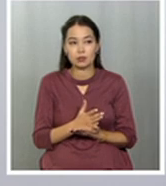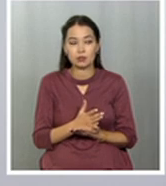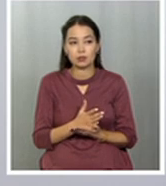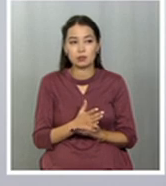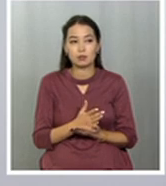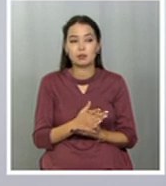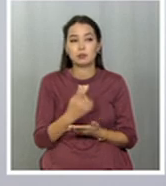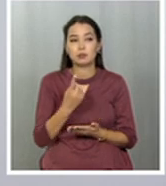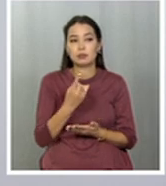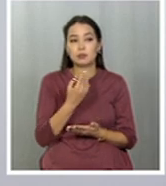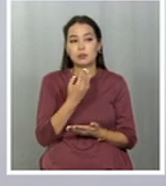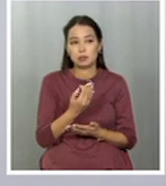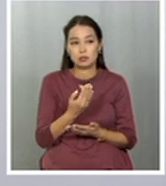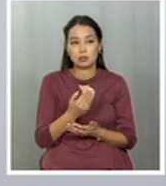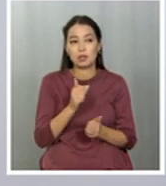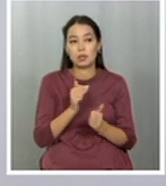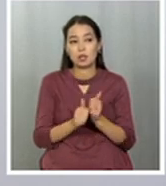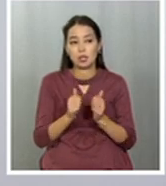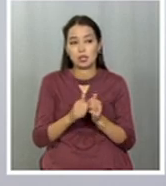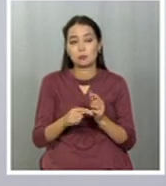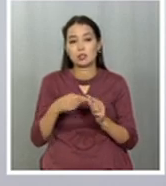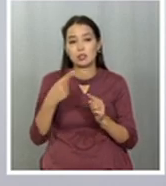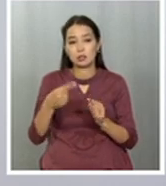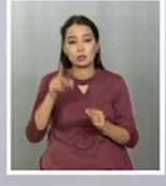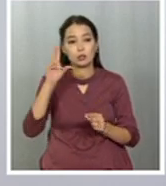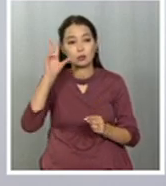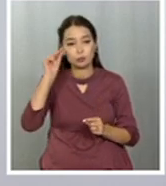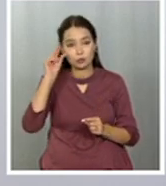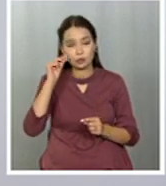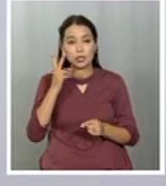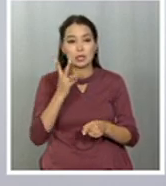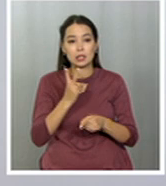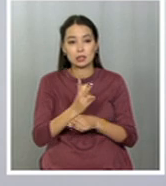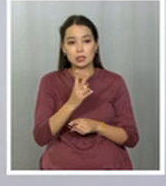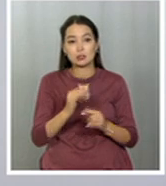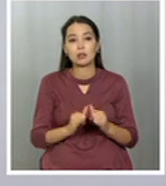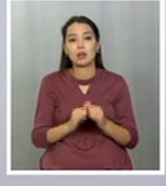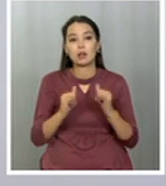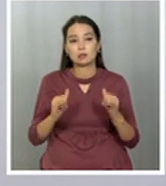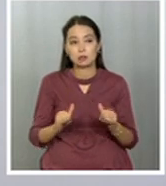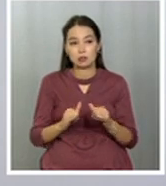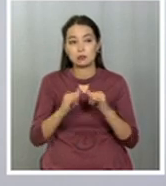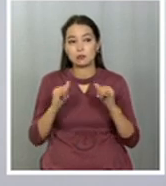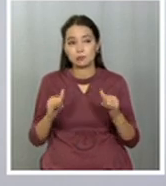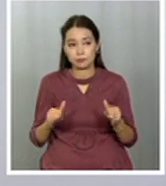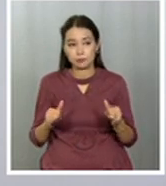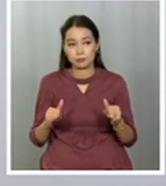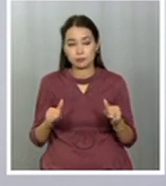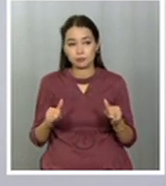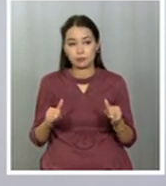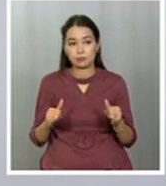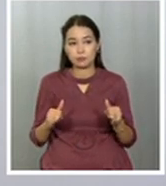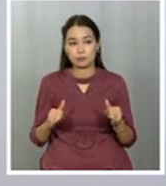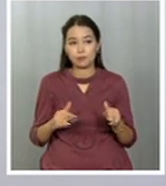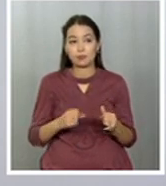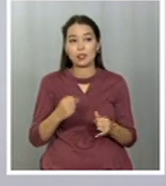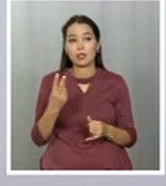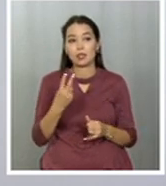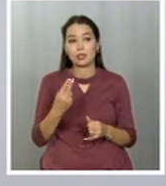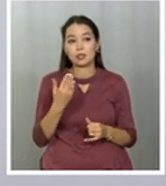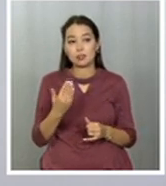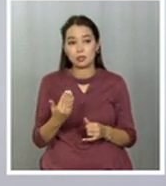Бірінші тізбекте әрбір келесі мүше екіге артады. Екінші